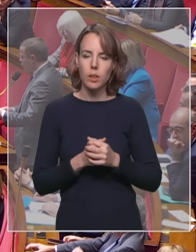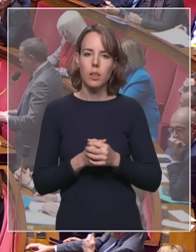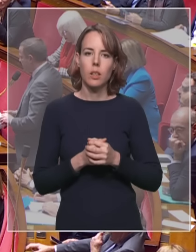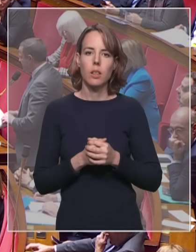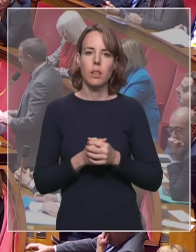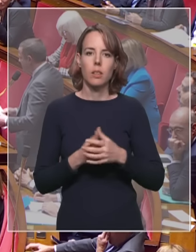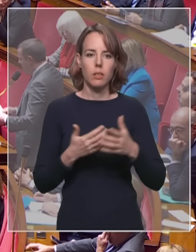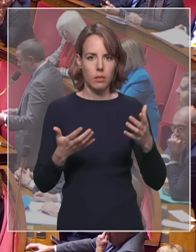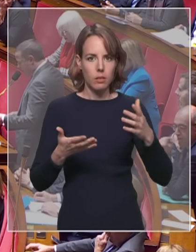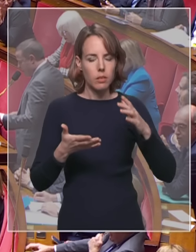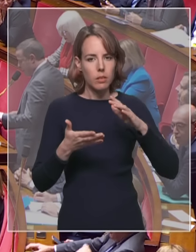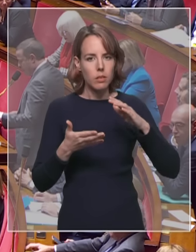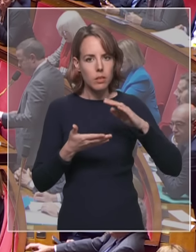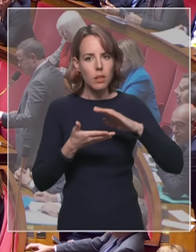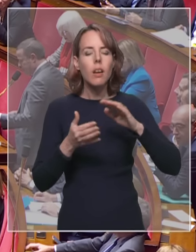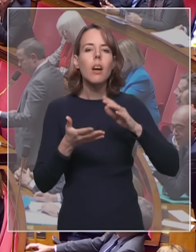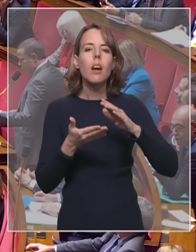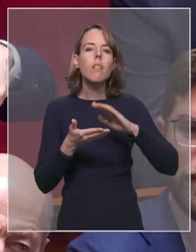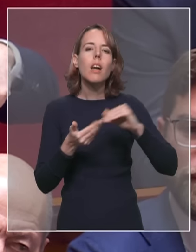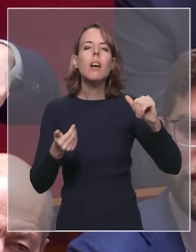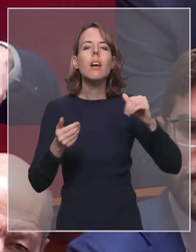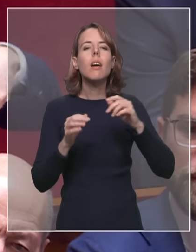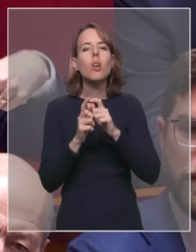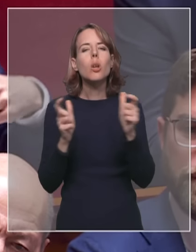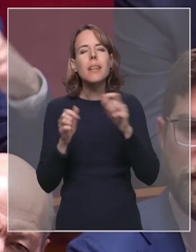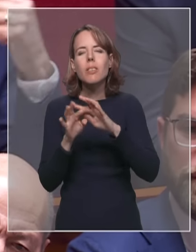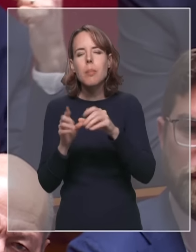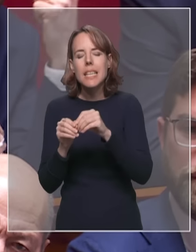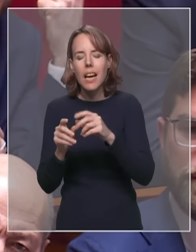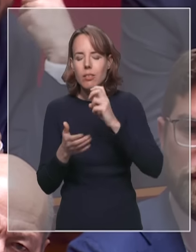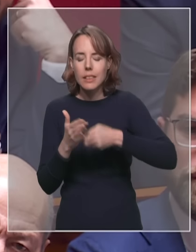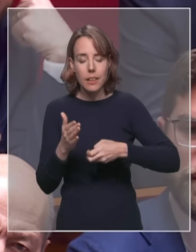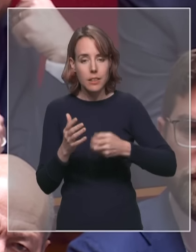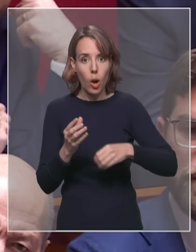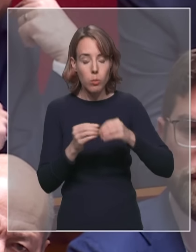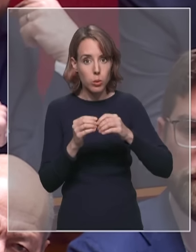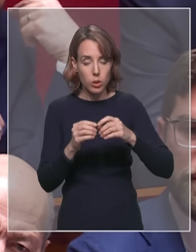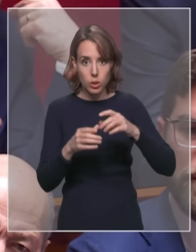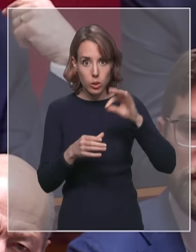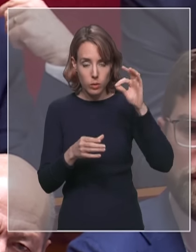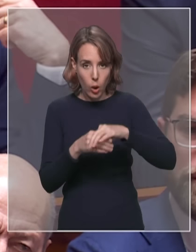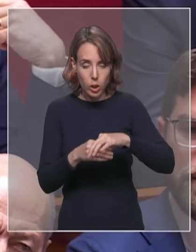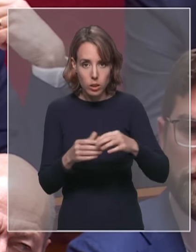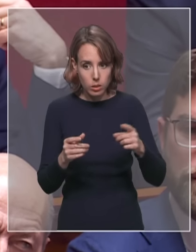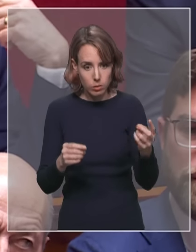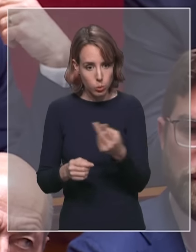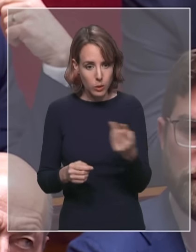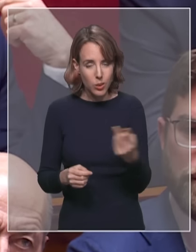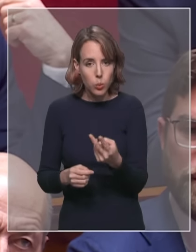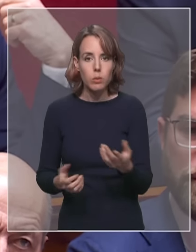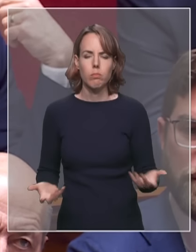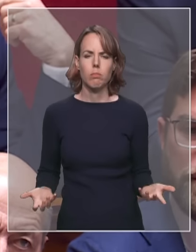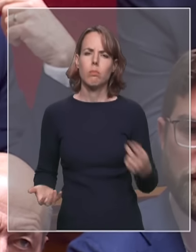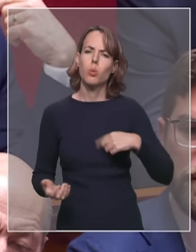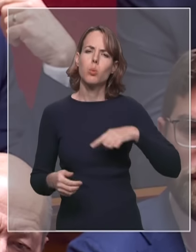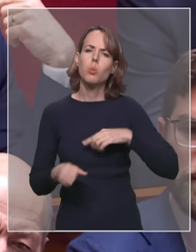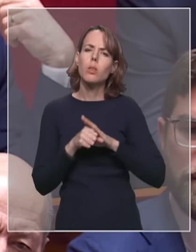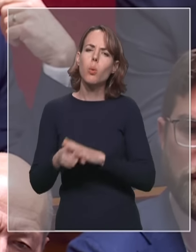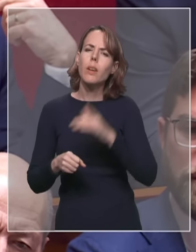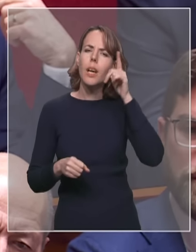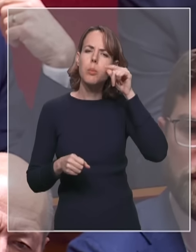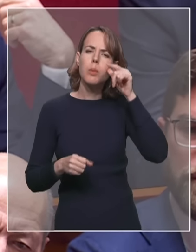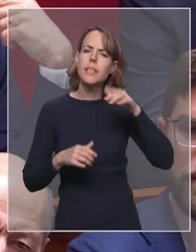transmission d'entreprises familiales. Nous, au sein de la droite républicaine, nous avons une démarche claire.